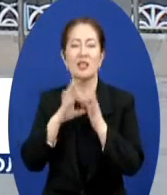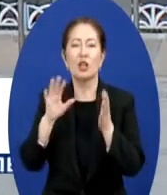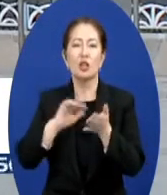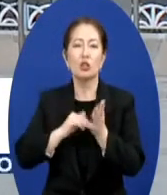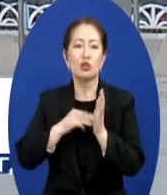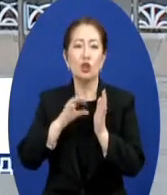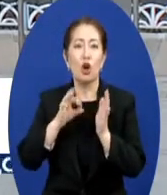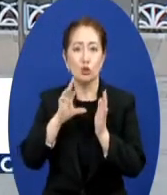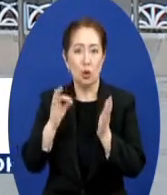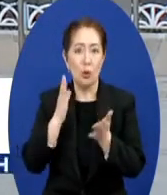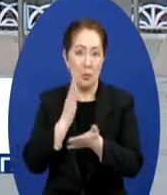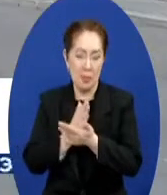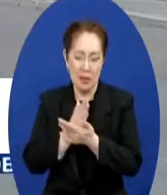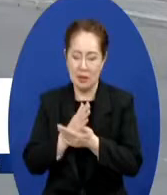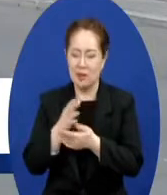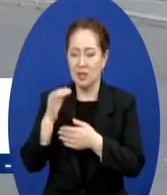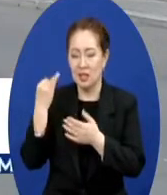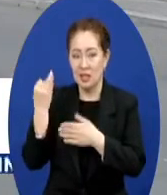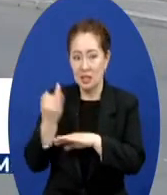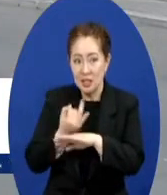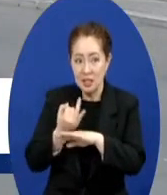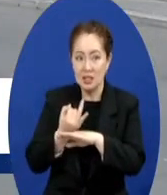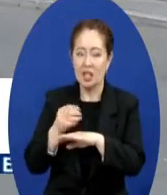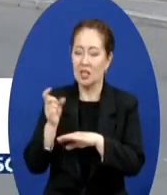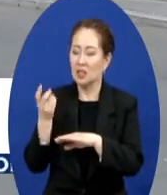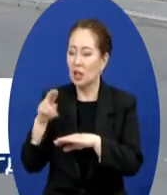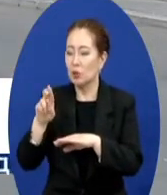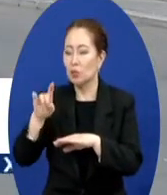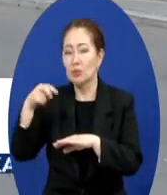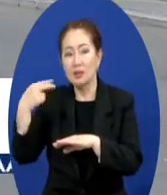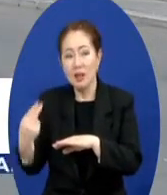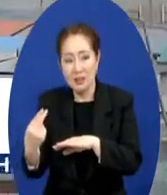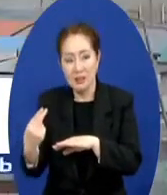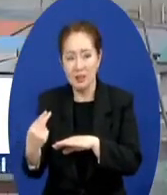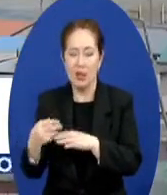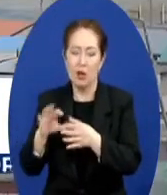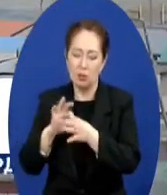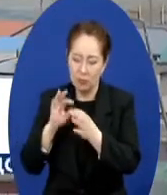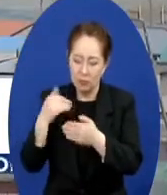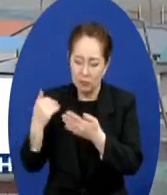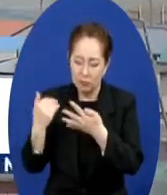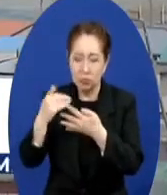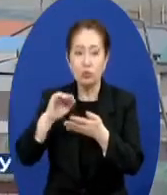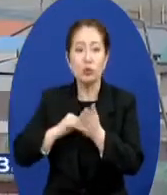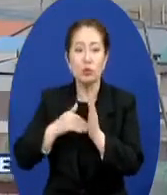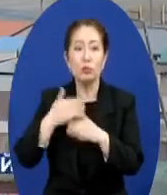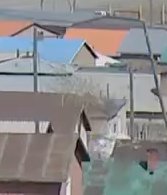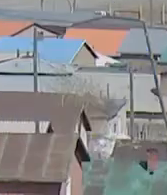Инженерийн шугам, дэд бүтцийн ажлууд зэрэг шатаараатай бүтээн байгуулалтыг хийхээр төлөвлөжээ.